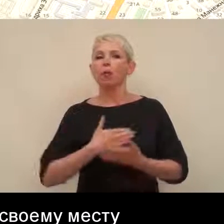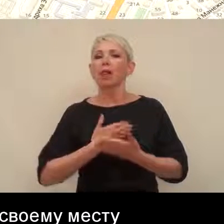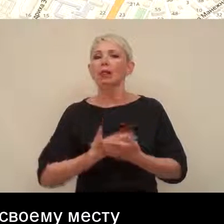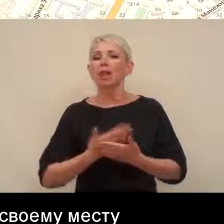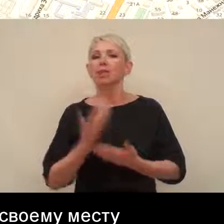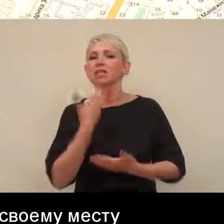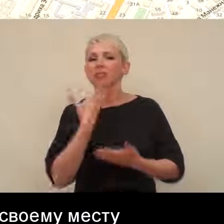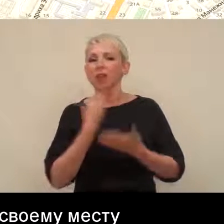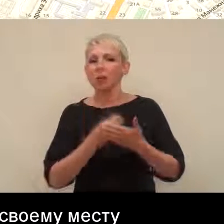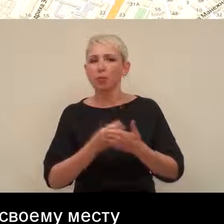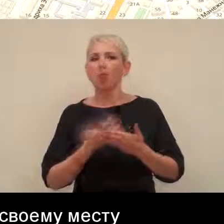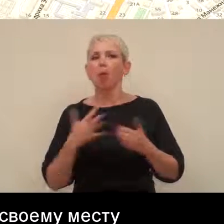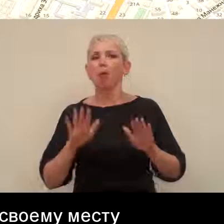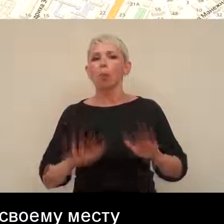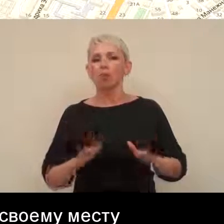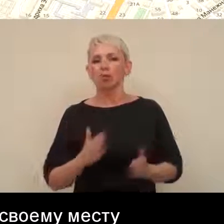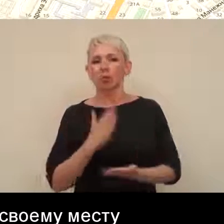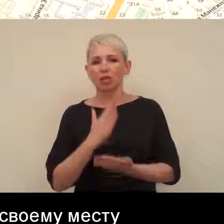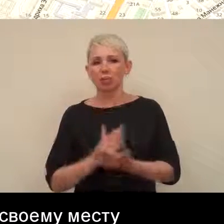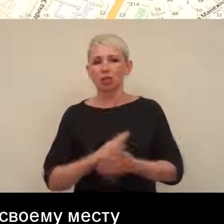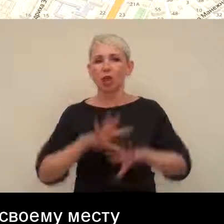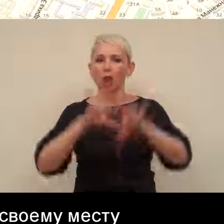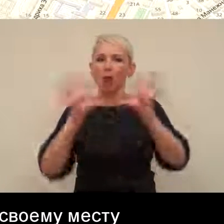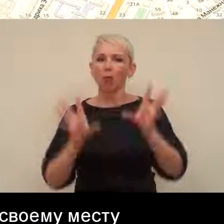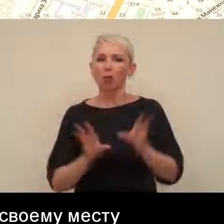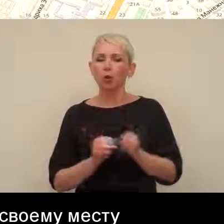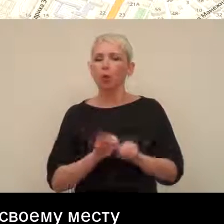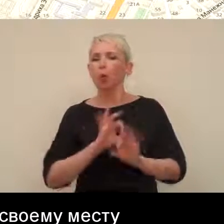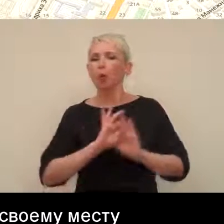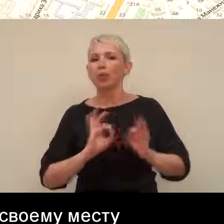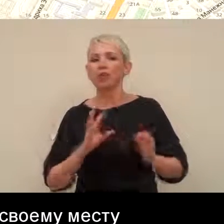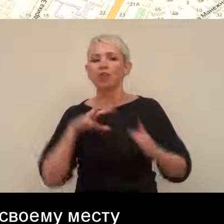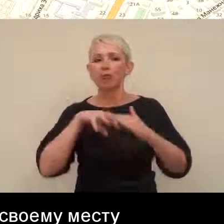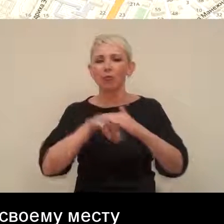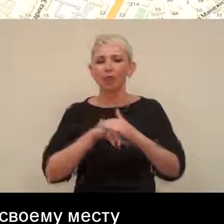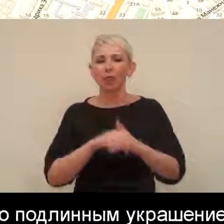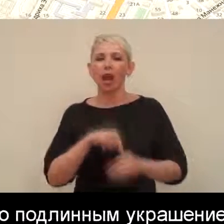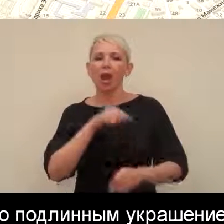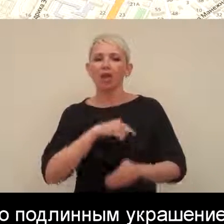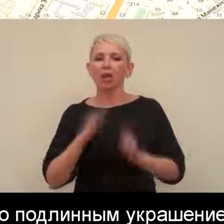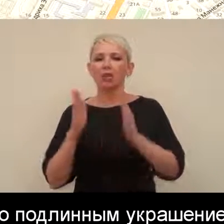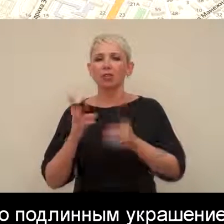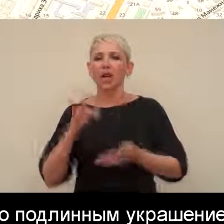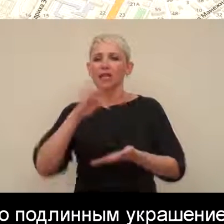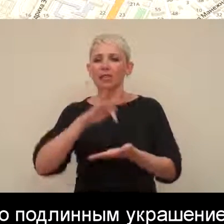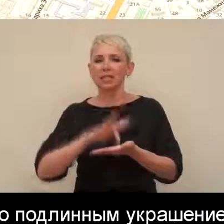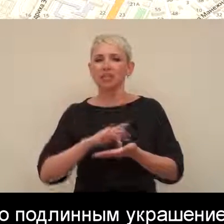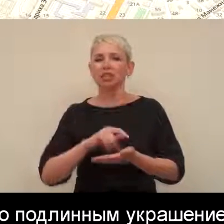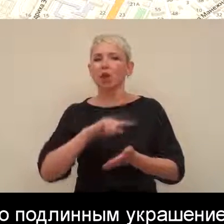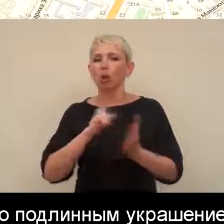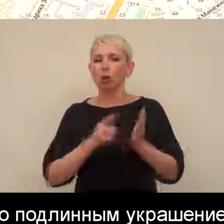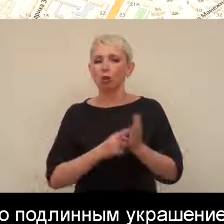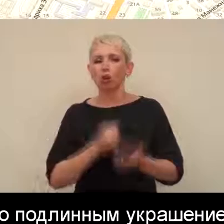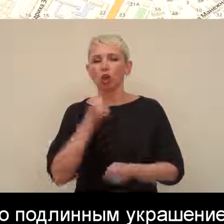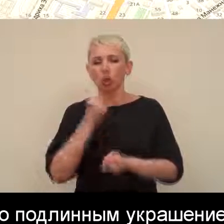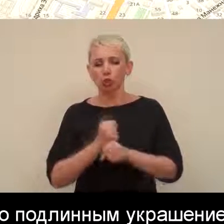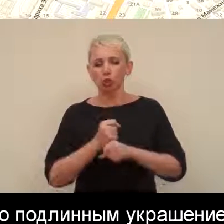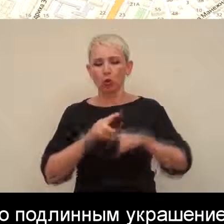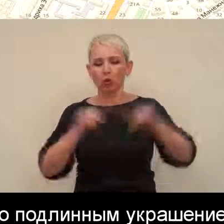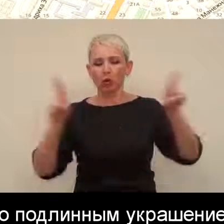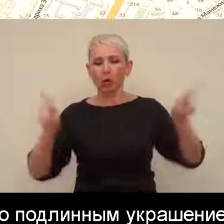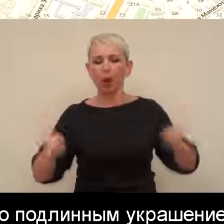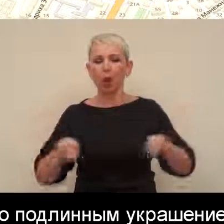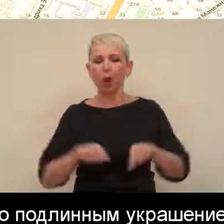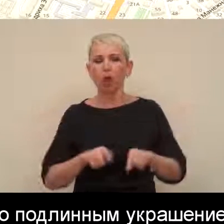месту расположения, объему, прекрасно вписанному в характерную для центра города строгую прямоугольную